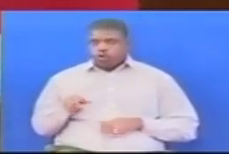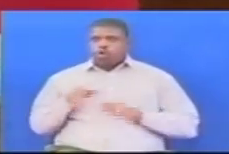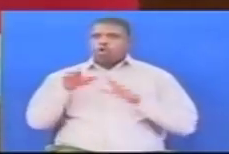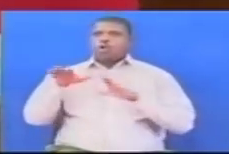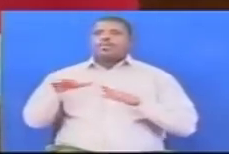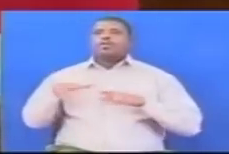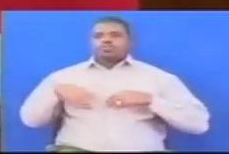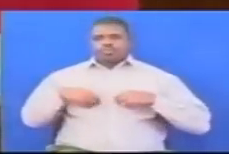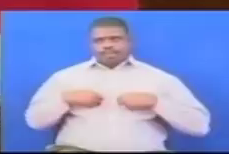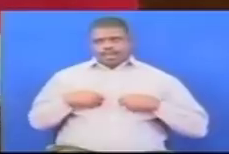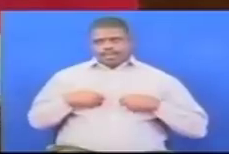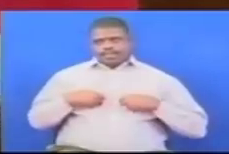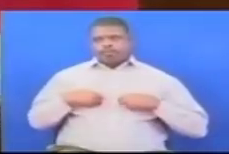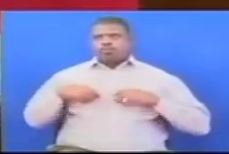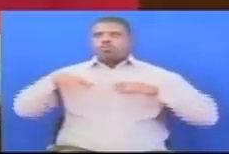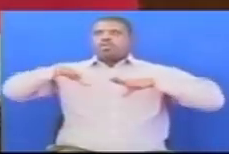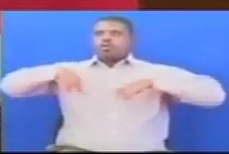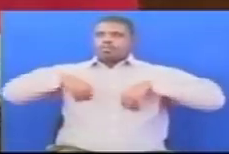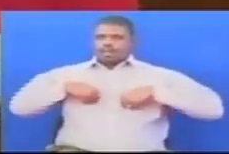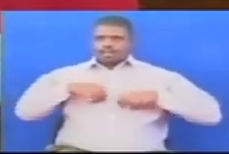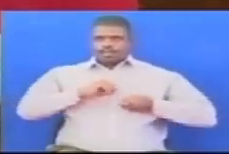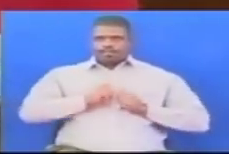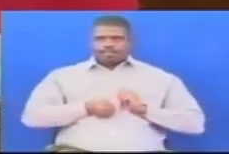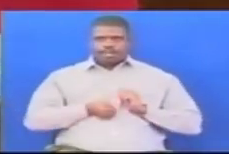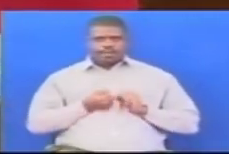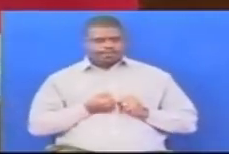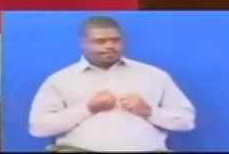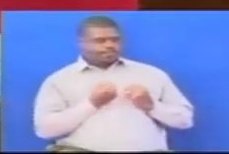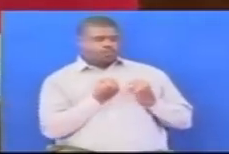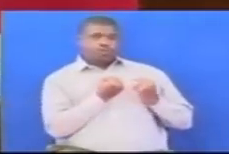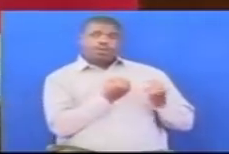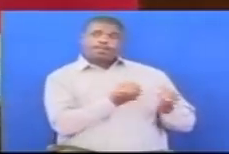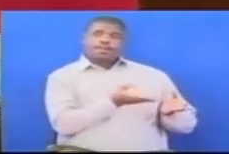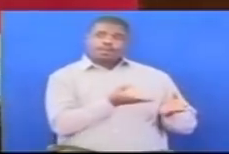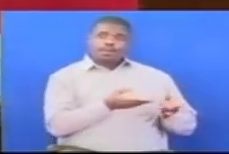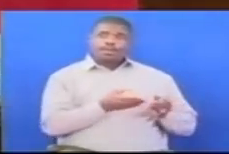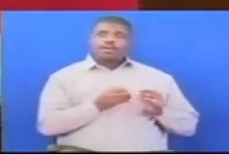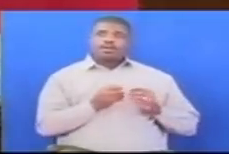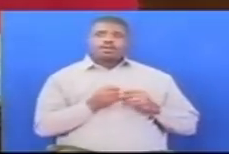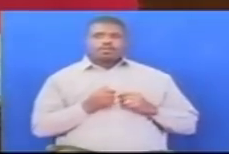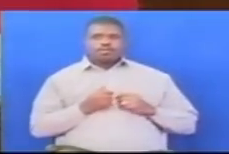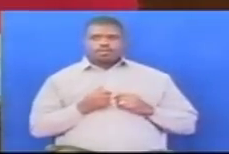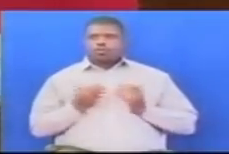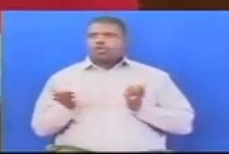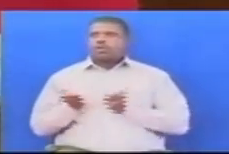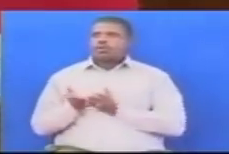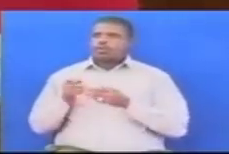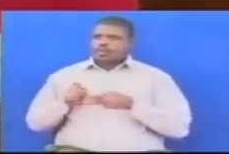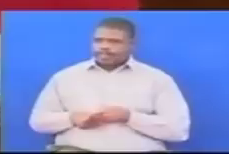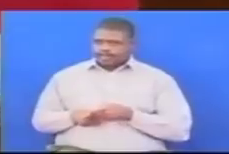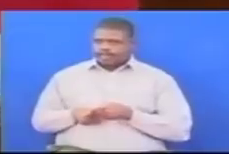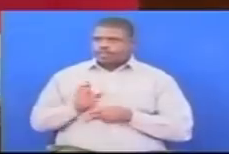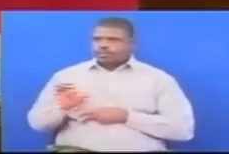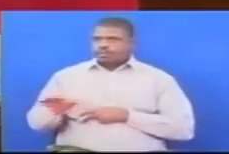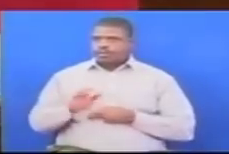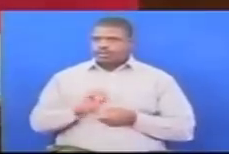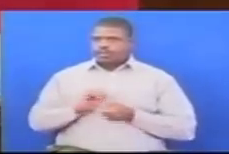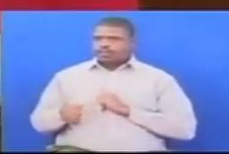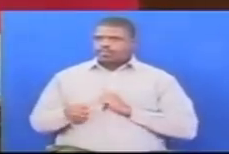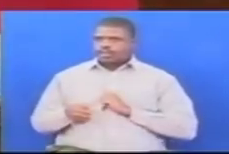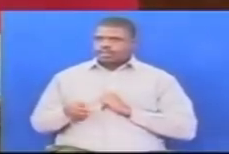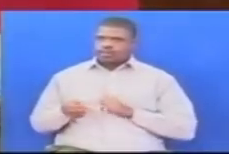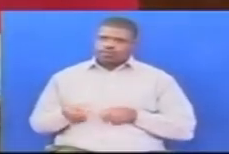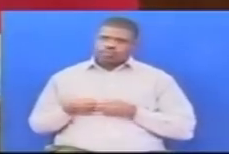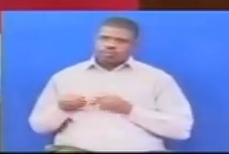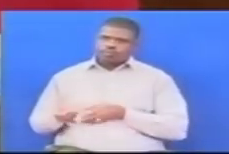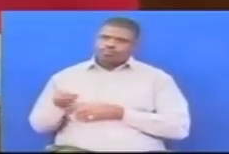umewakubalia, umewapa kibali, lakini wameomba pia kwako. Kibali ulichowapa ni kwa